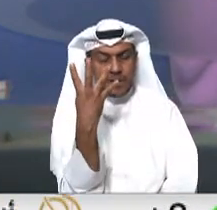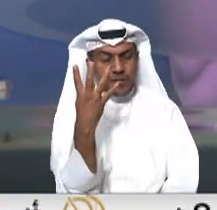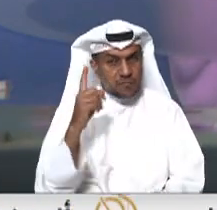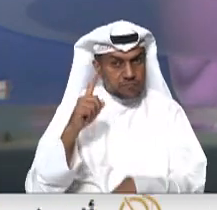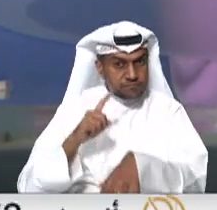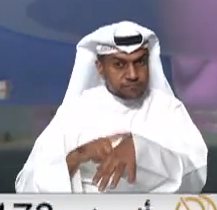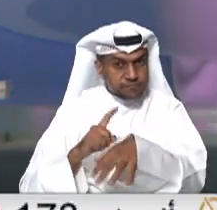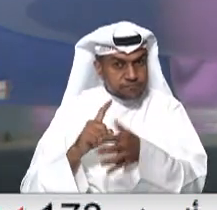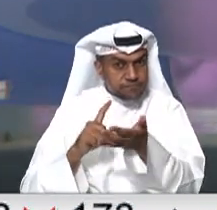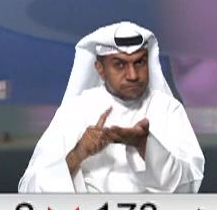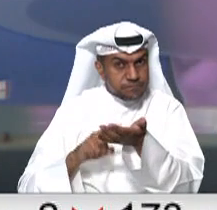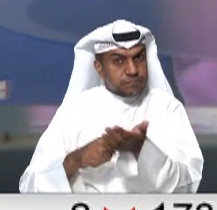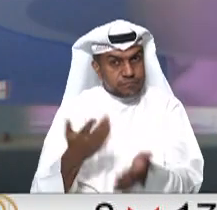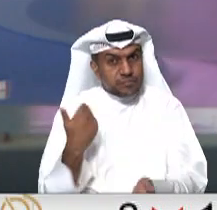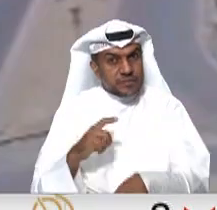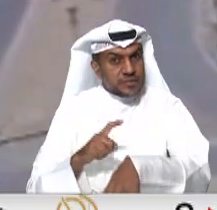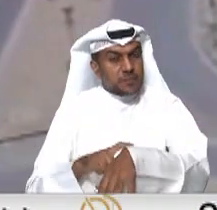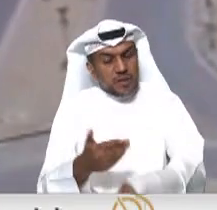الموعد المقرر.